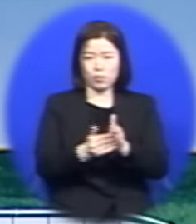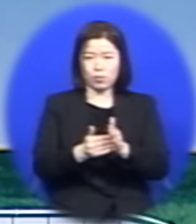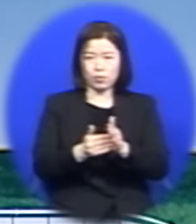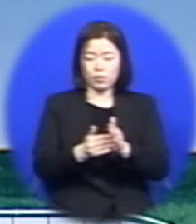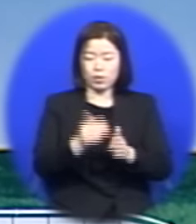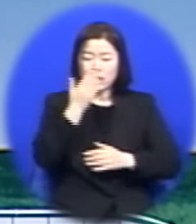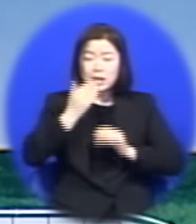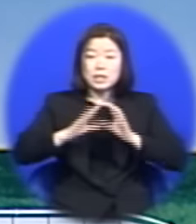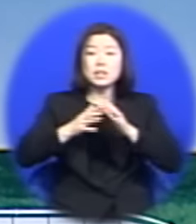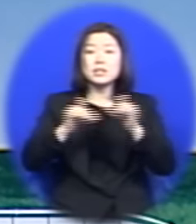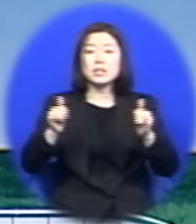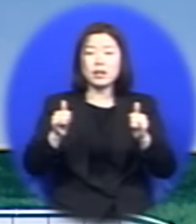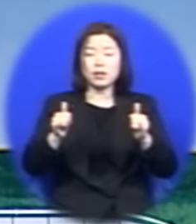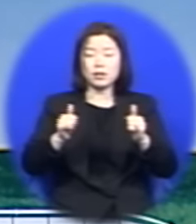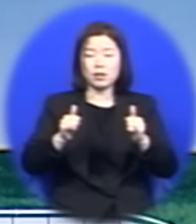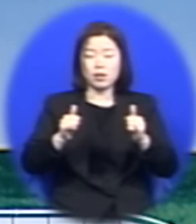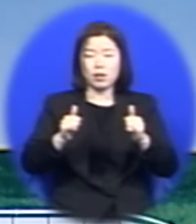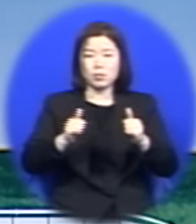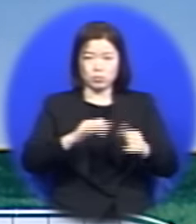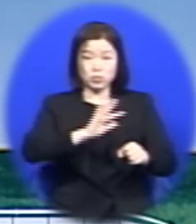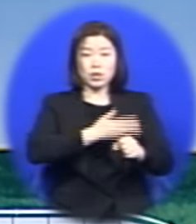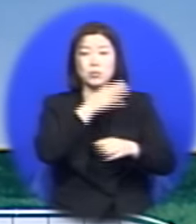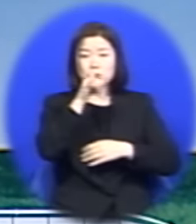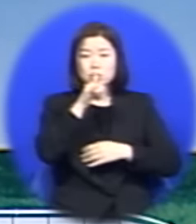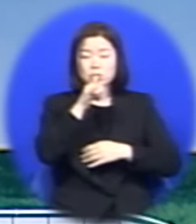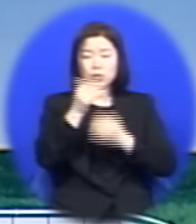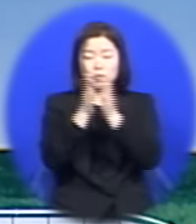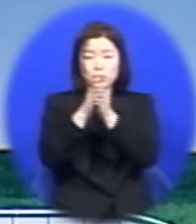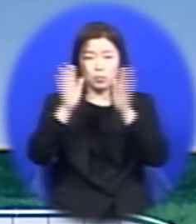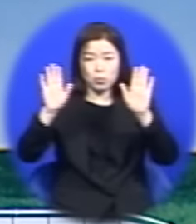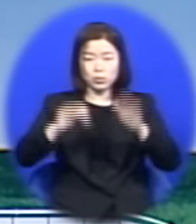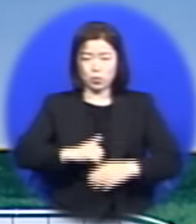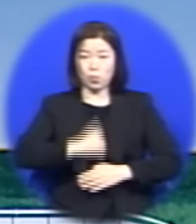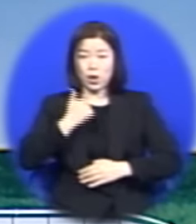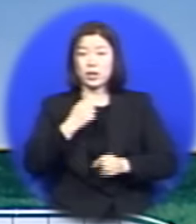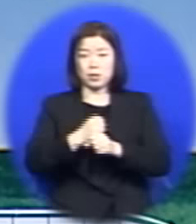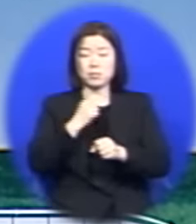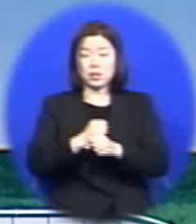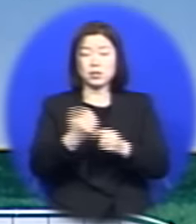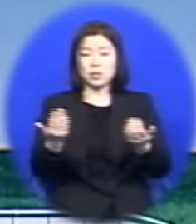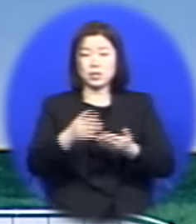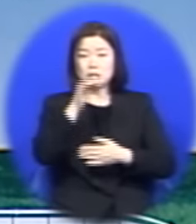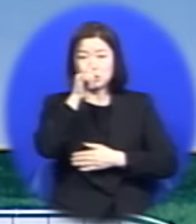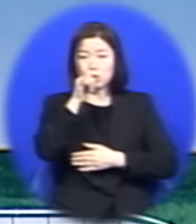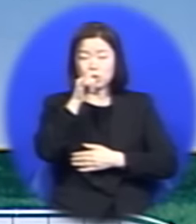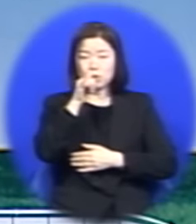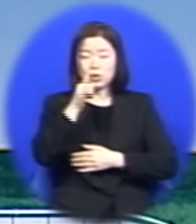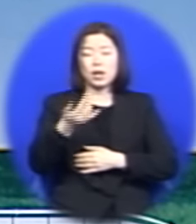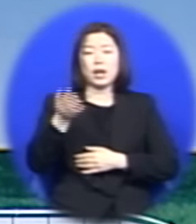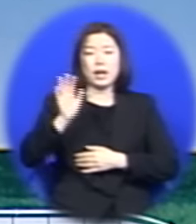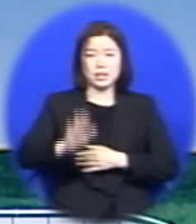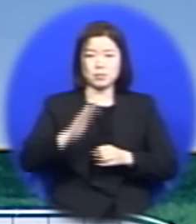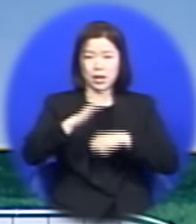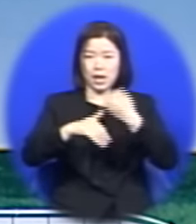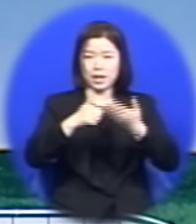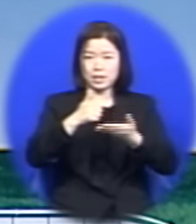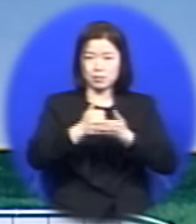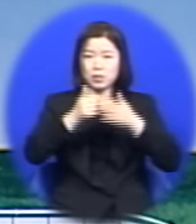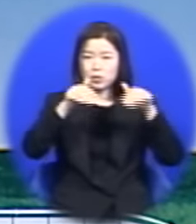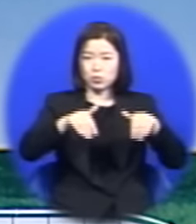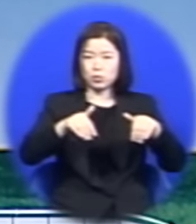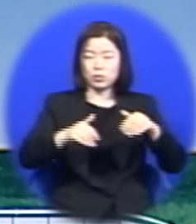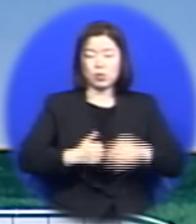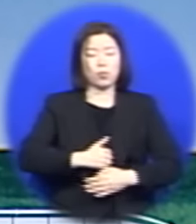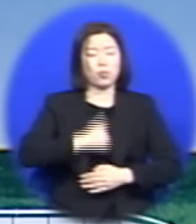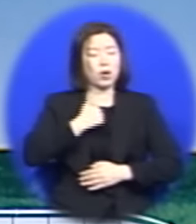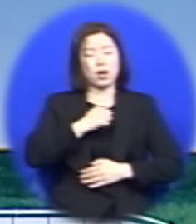백성 잘못했어요. 모세를 화나게 할 일을 했습니다. 그러나 하나님의 종은 화내면